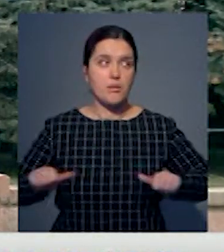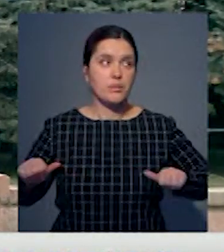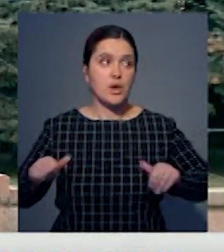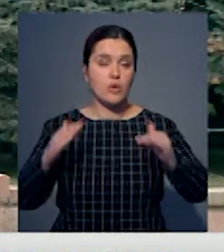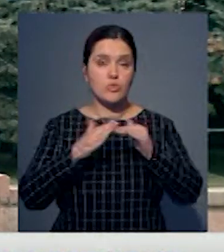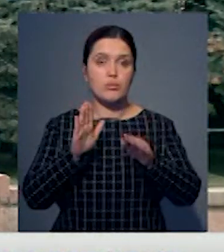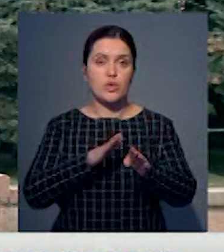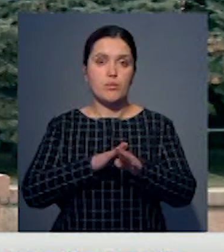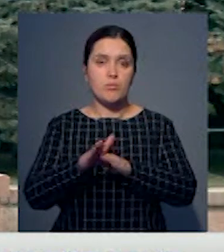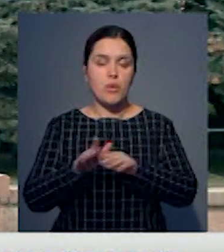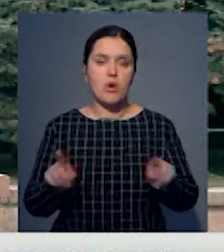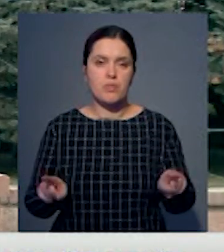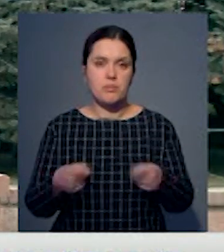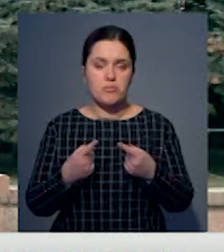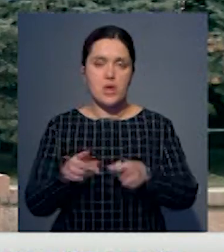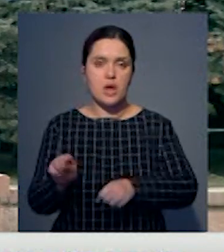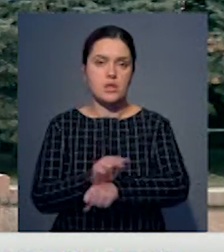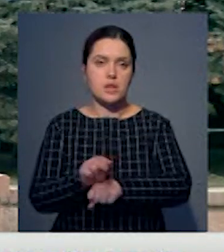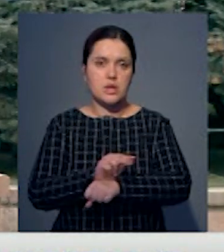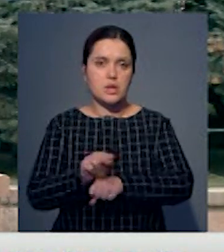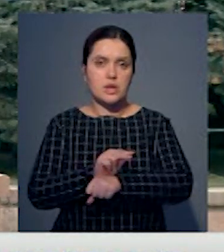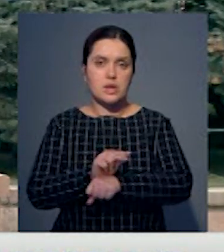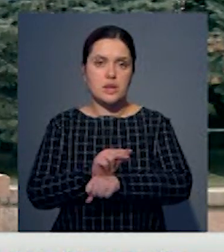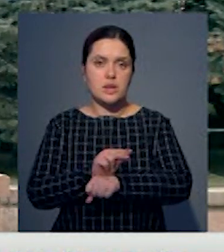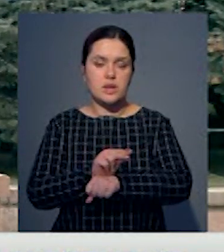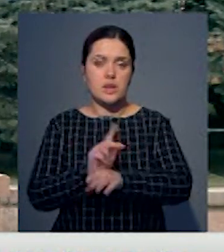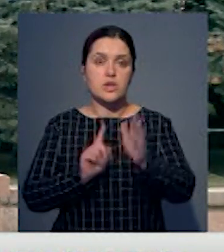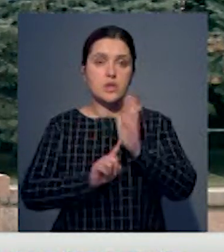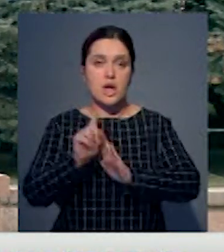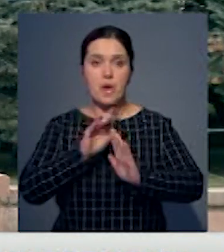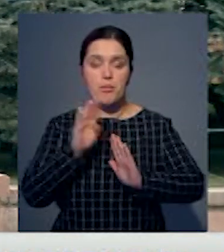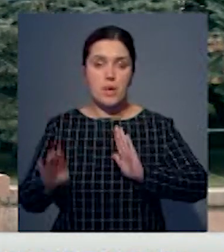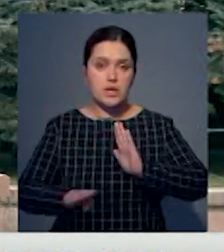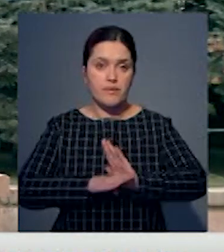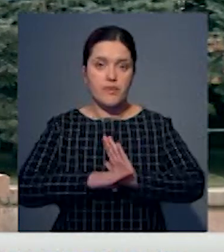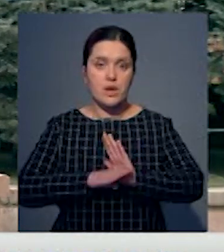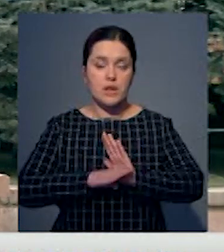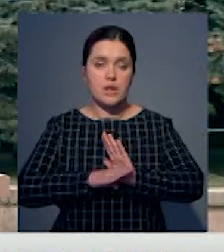дом будет полностью проведен капремонт. Как мы говорим, начинали с подвальной разводки,